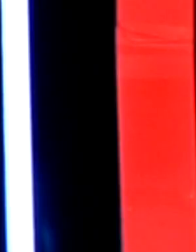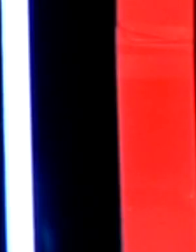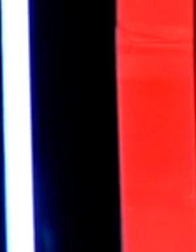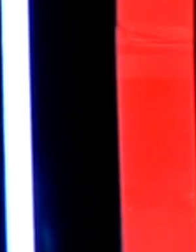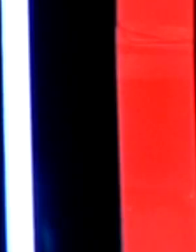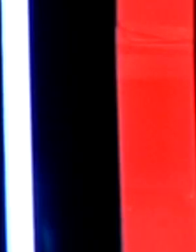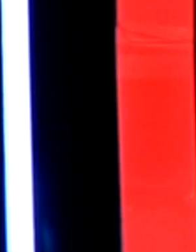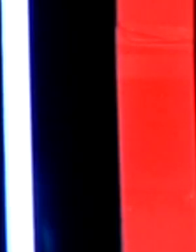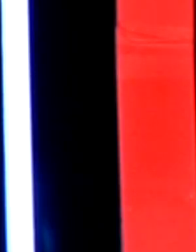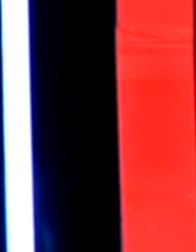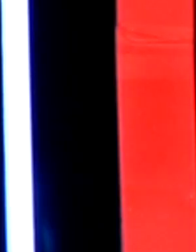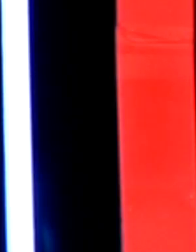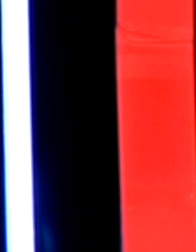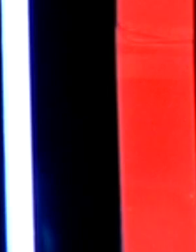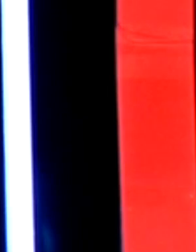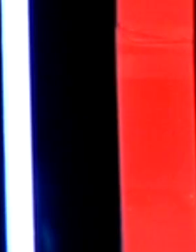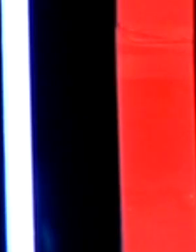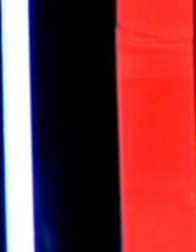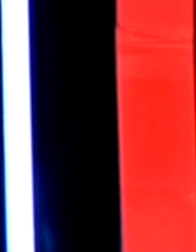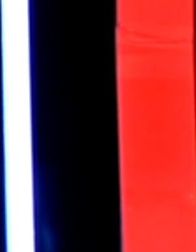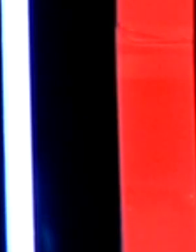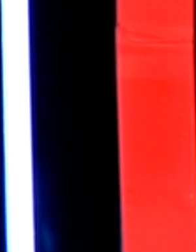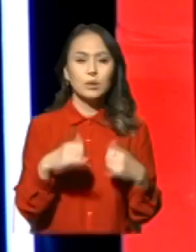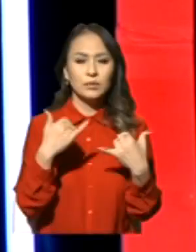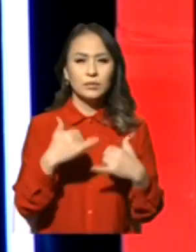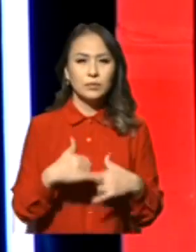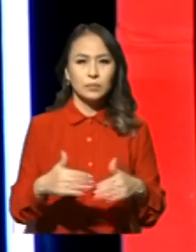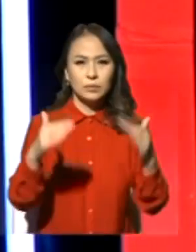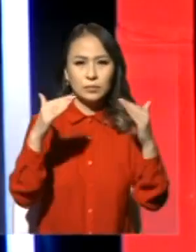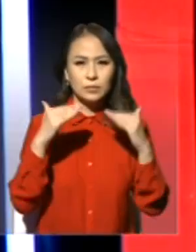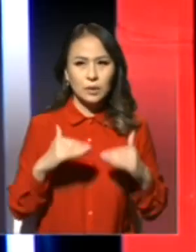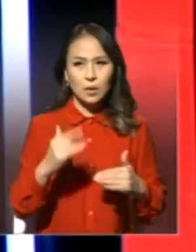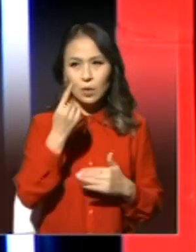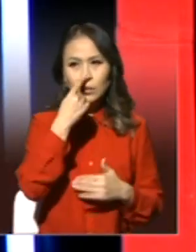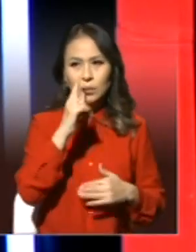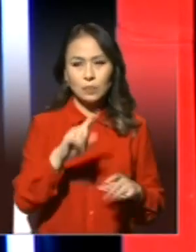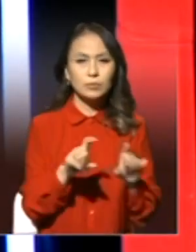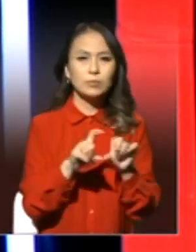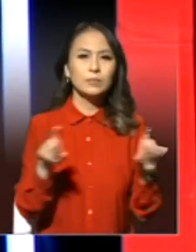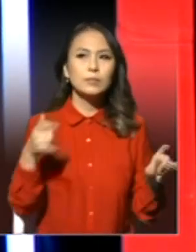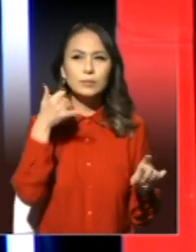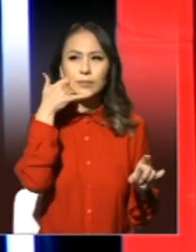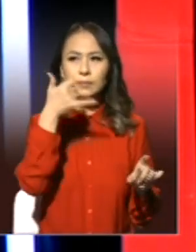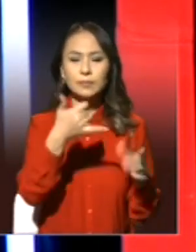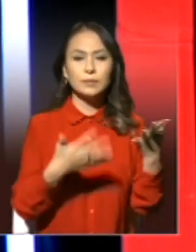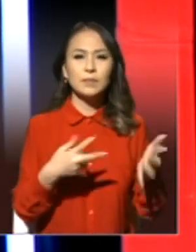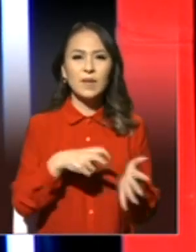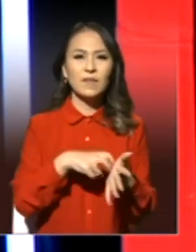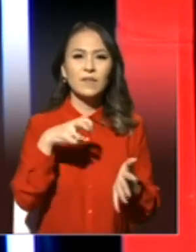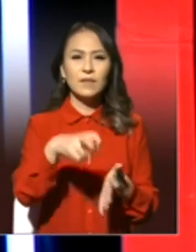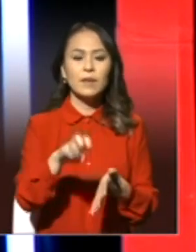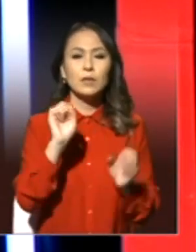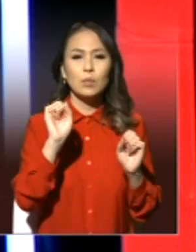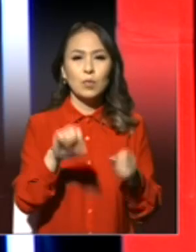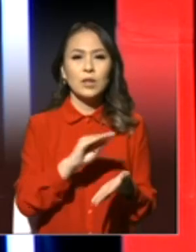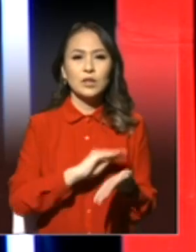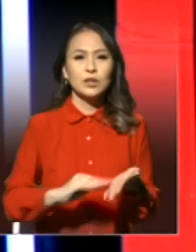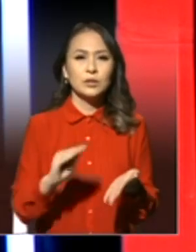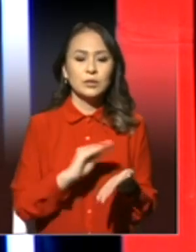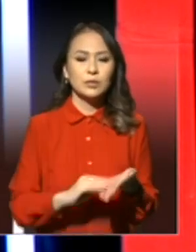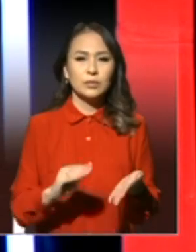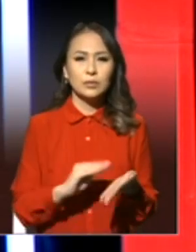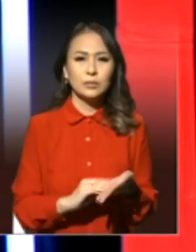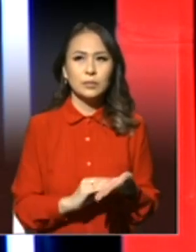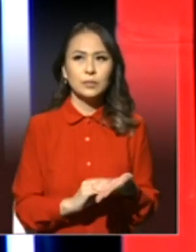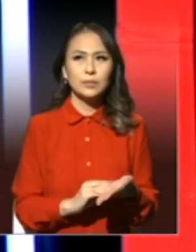Қымбат көрермен, хабарымызға сіздер де қатыса аласыздар. Ол үшін төменде көрсетілген телефон нөмірлеріне қоңырау шалыңыздар, немесе WhatsApp желімізге жазбаша хабарлама жіберсеңіздер